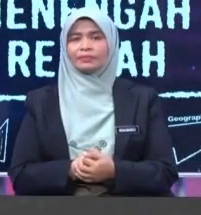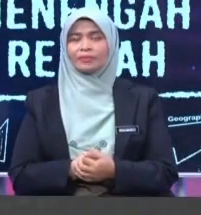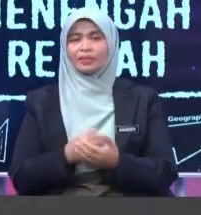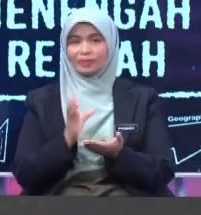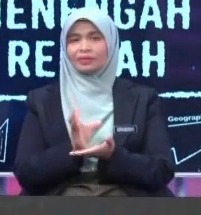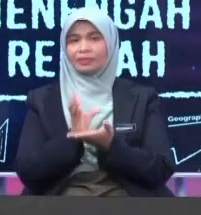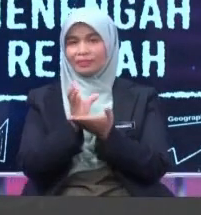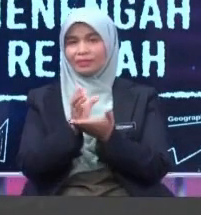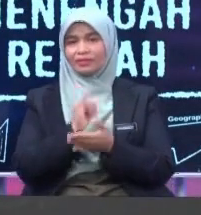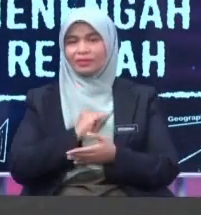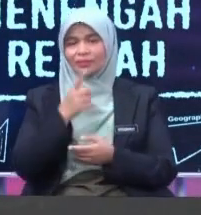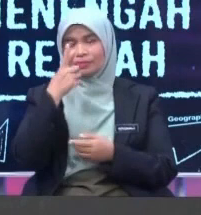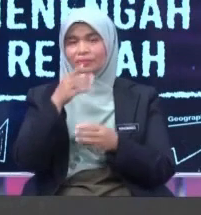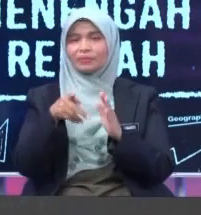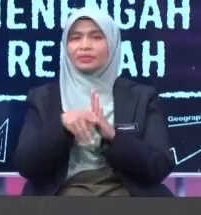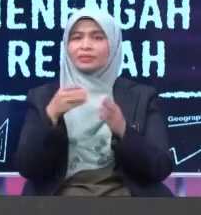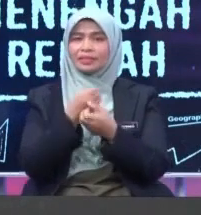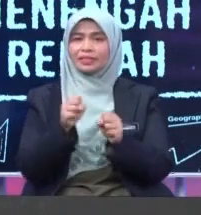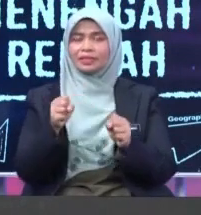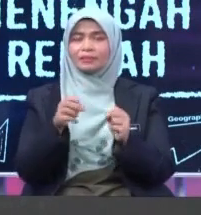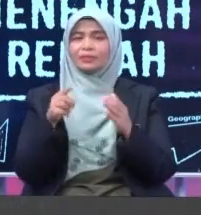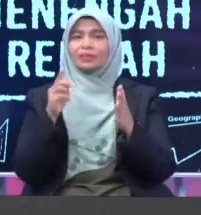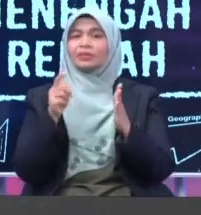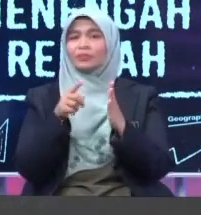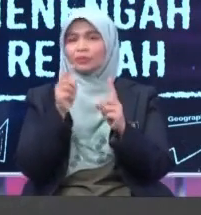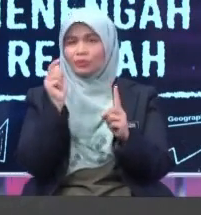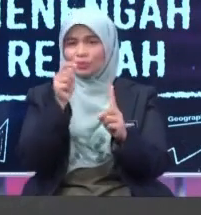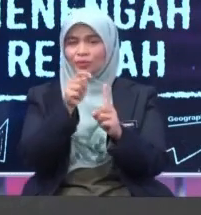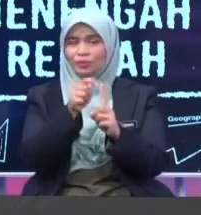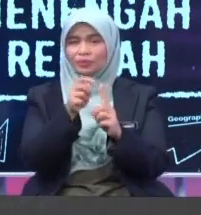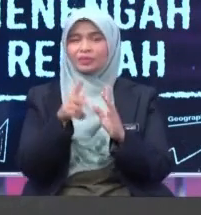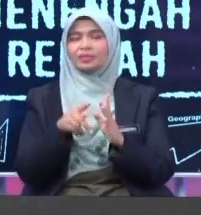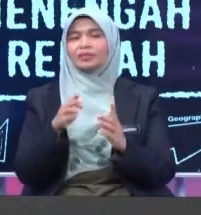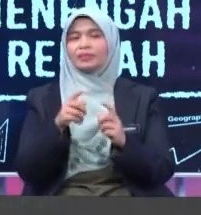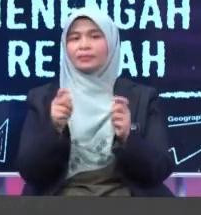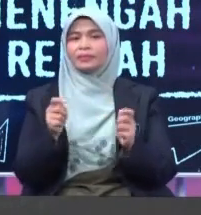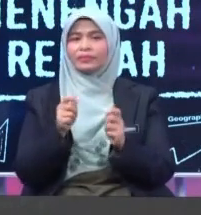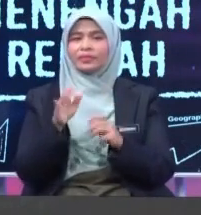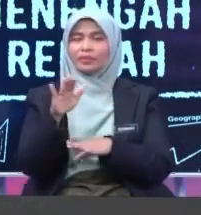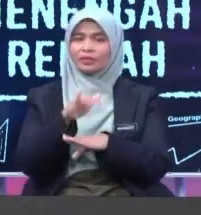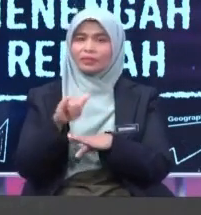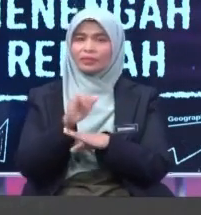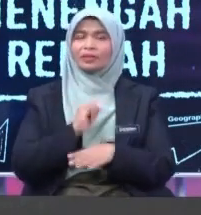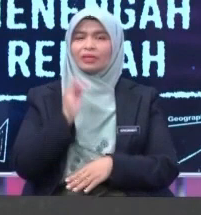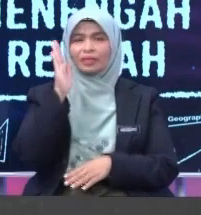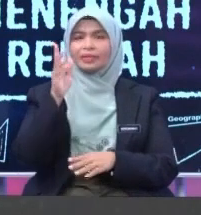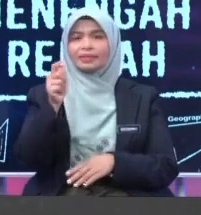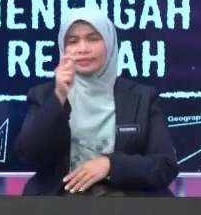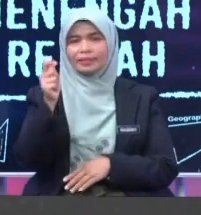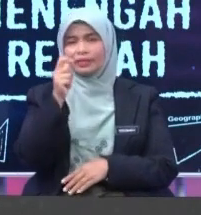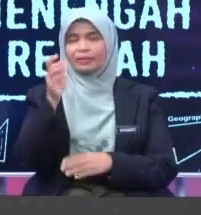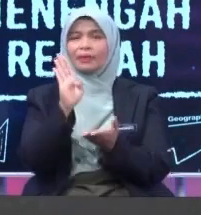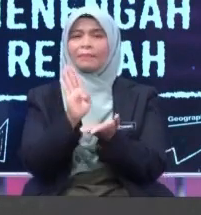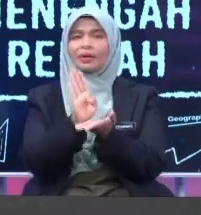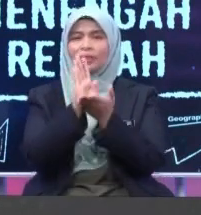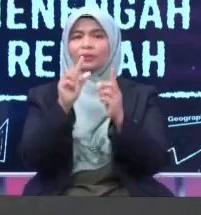Cadangan saya untuk persediaan menuju ke destinasi tersebut ialah saya akan sentiasa membantu